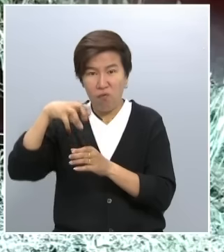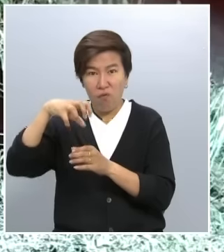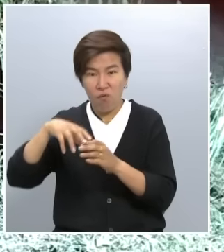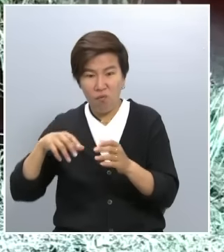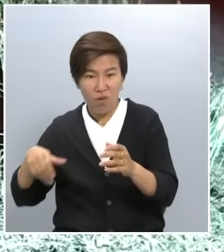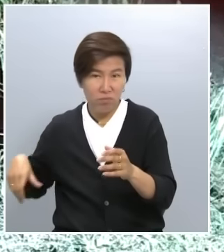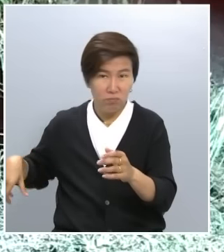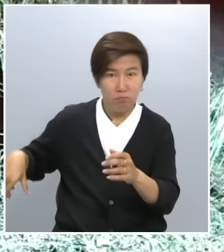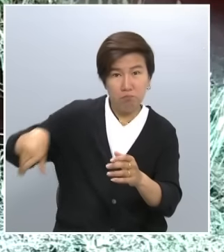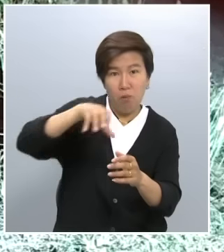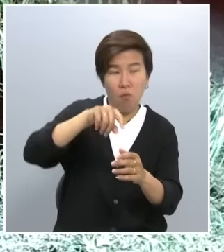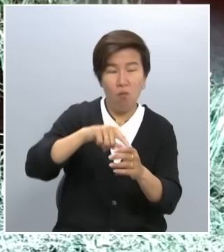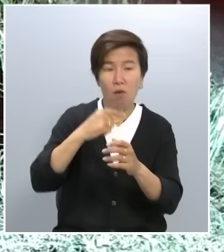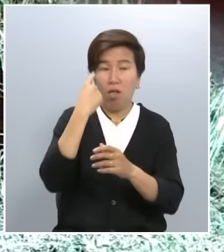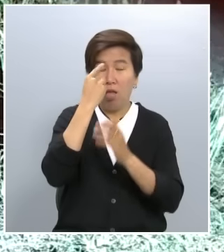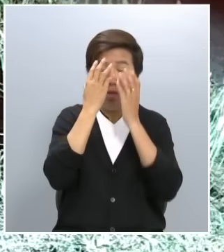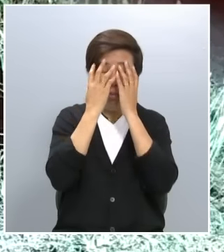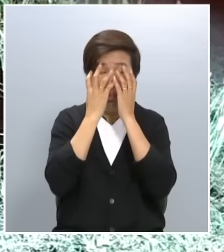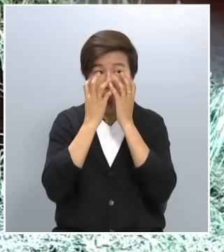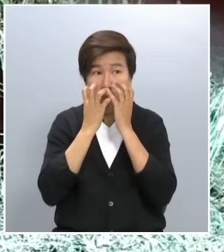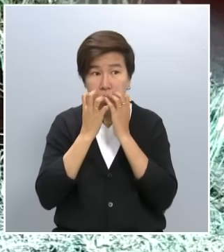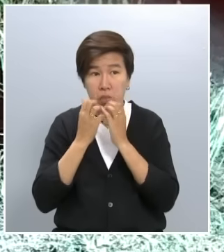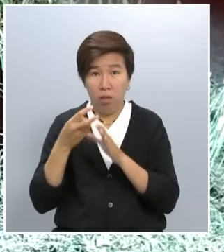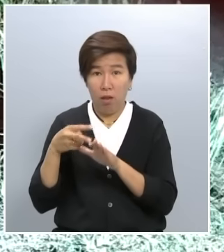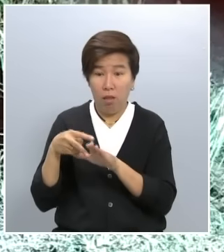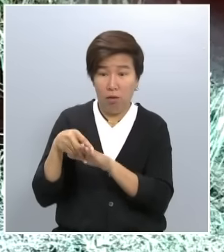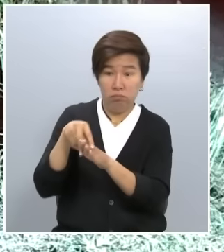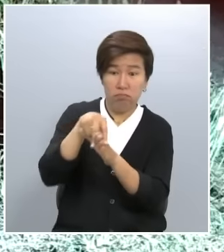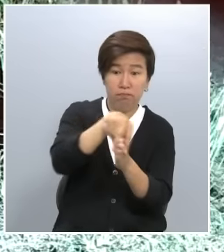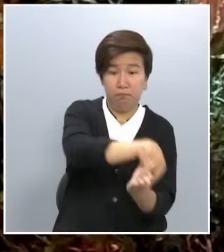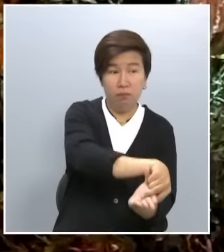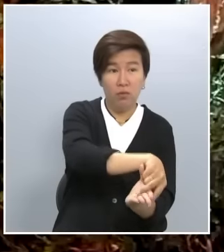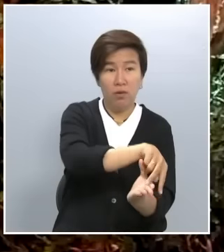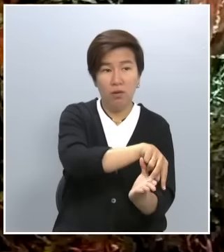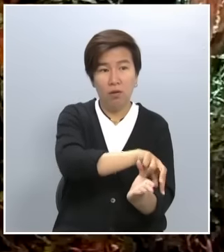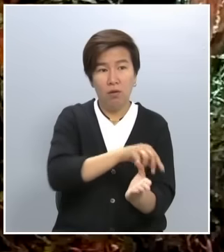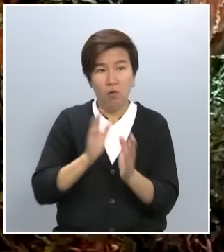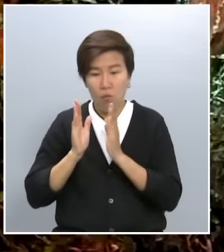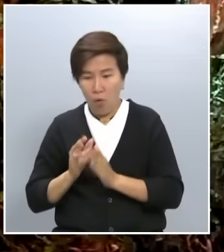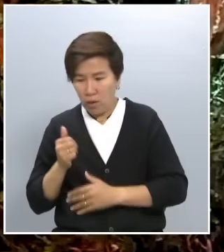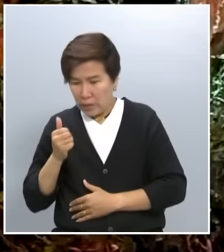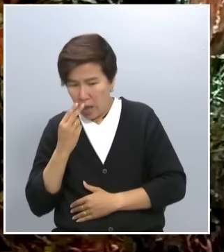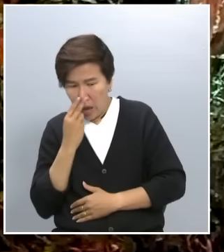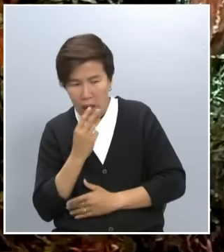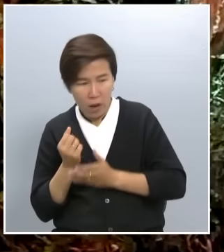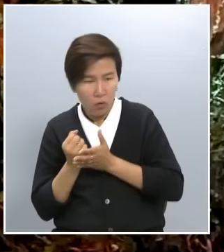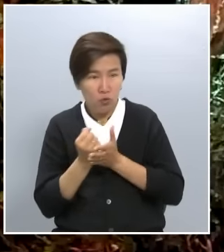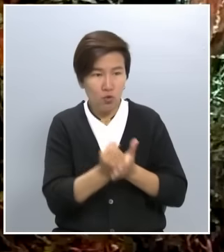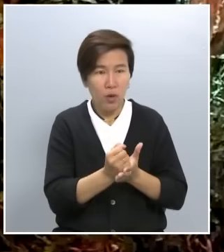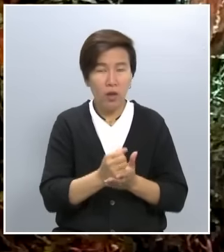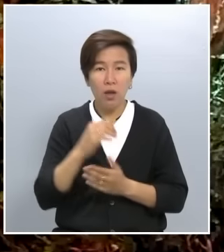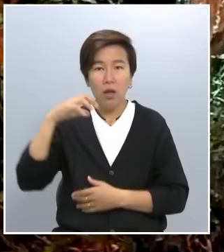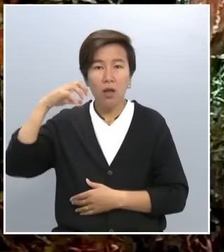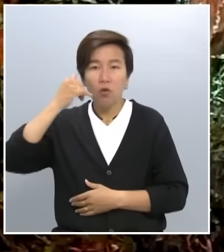องได้รับบาดเจ็บหลังจากนั้นคนก่อเหตุก็หนีไปมีพลเมืองดีมาเห็นเหตุการณ์แล้วก็ช่วยนะคะแจ้งเหตุไปที่โรงพยาบา